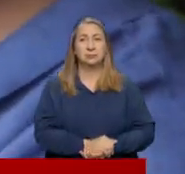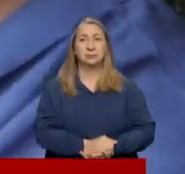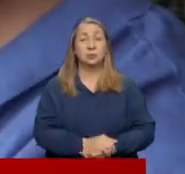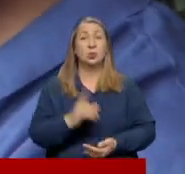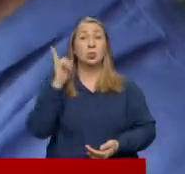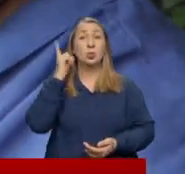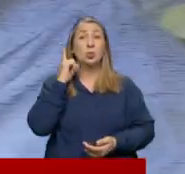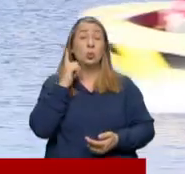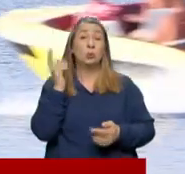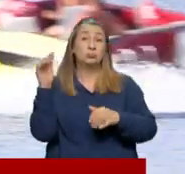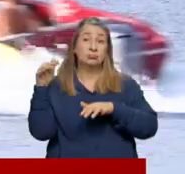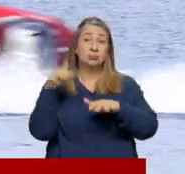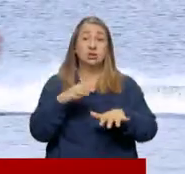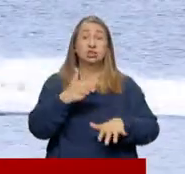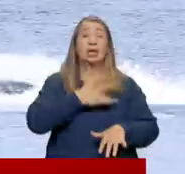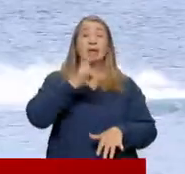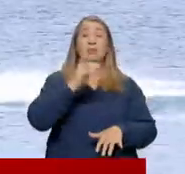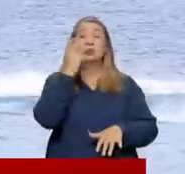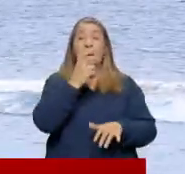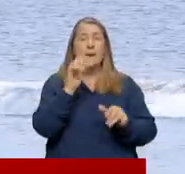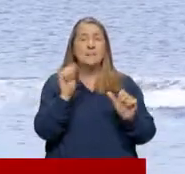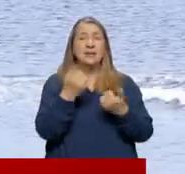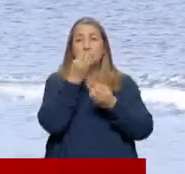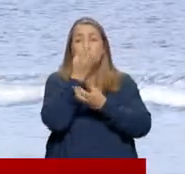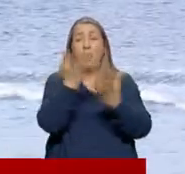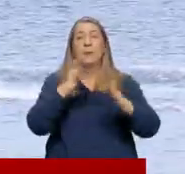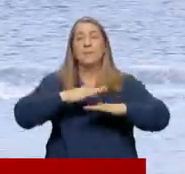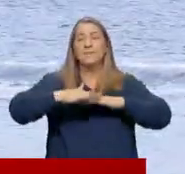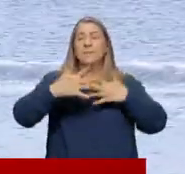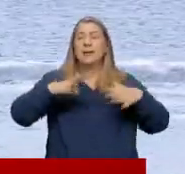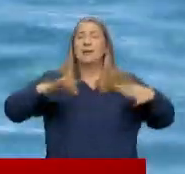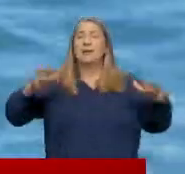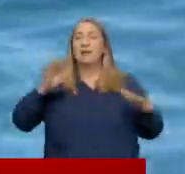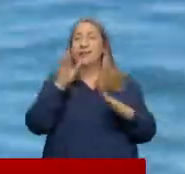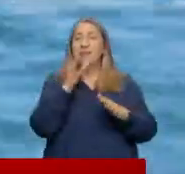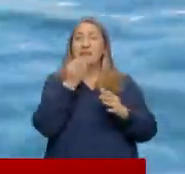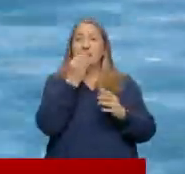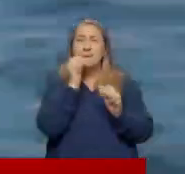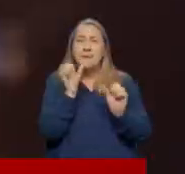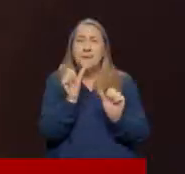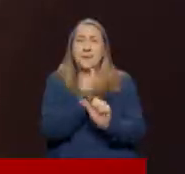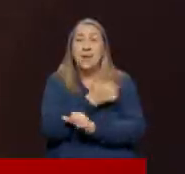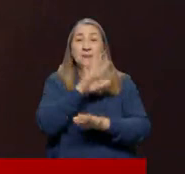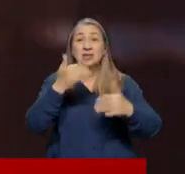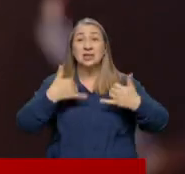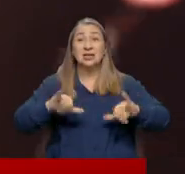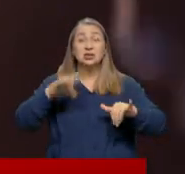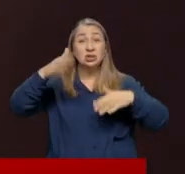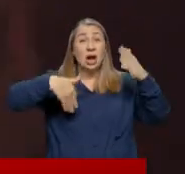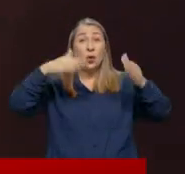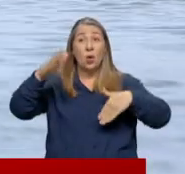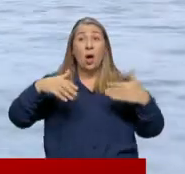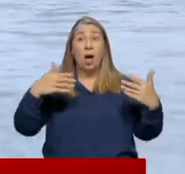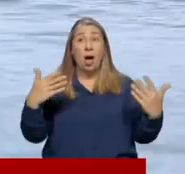öyle yıldızlardan canlı müzik cennet gibi dua çarşaf gibi Deniz leziz yemekler hepsi tatilcileri